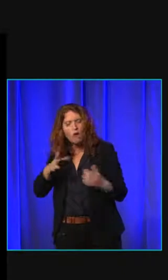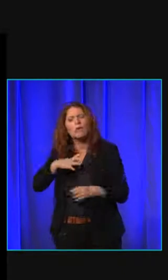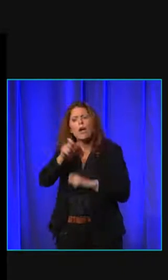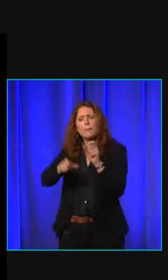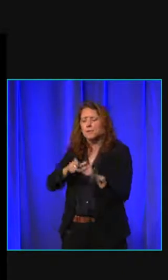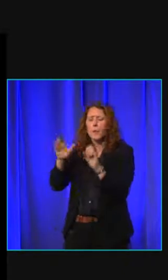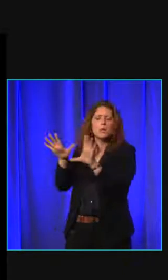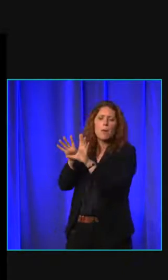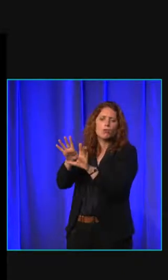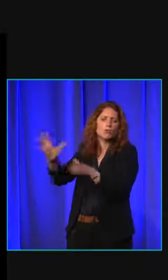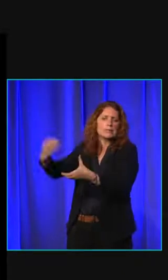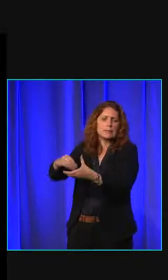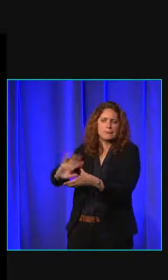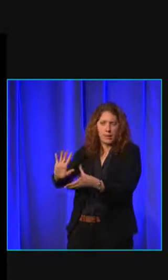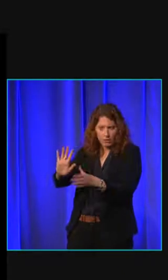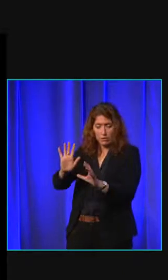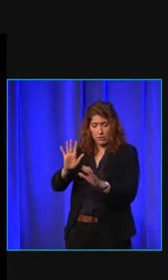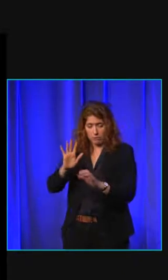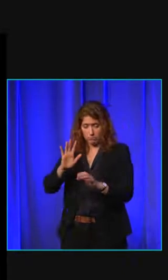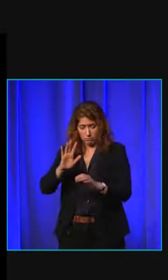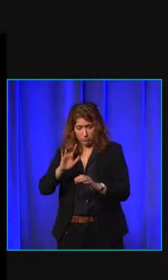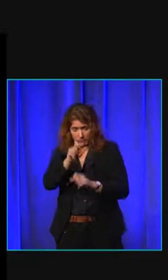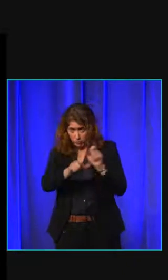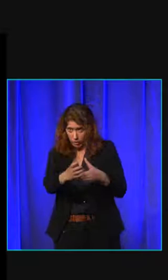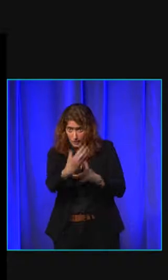d'imagerie, les patients donc, qui suivaient